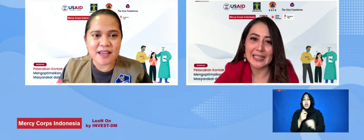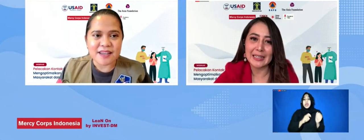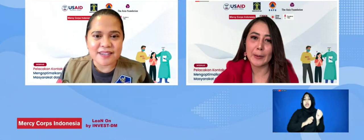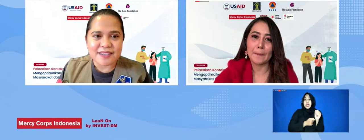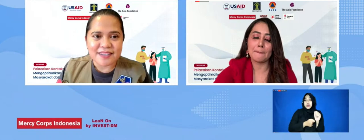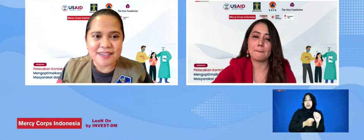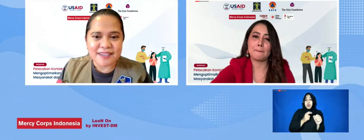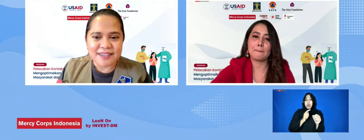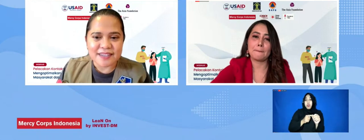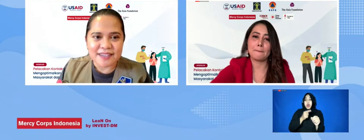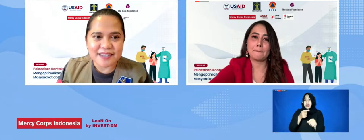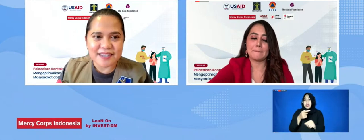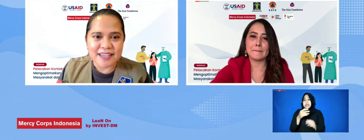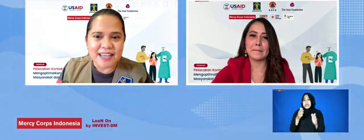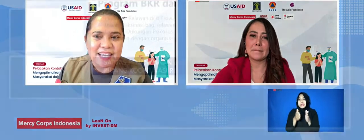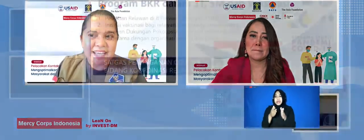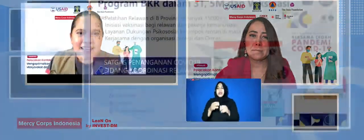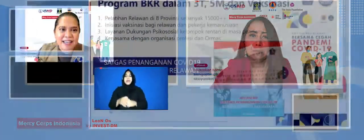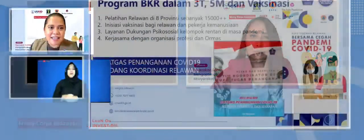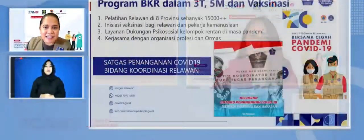itu, singkat saja, silakan.